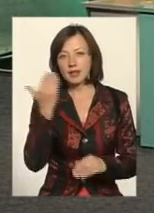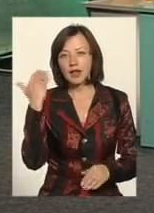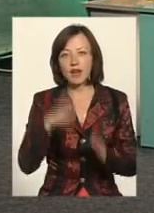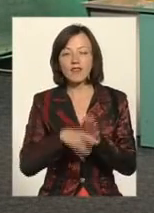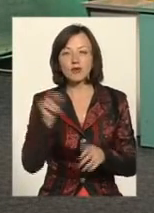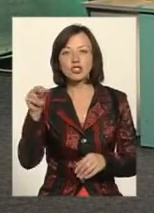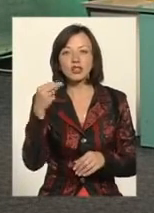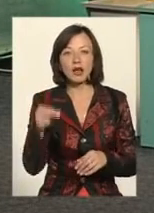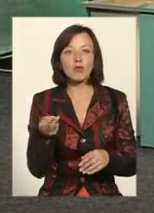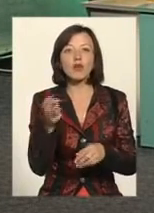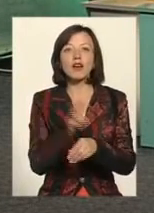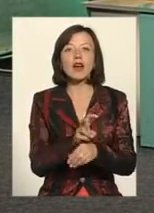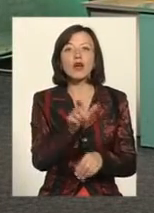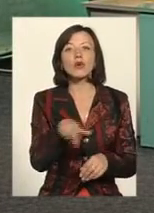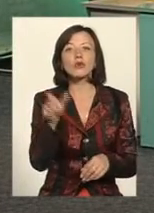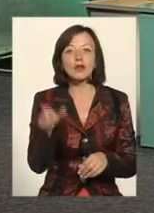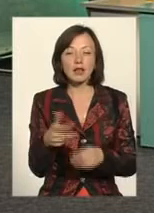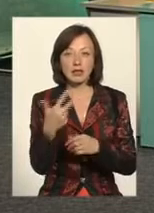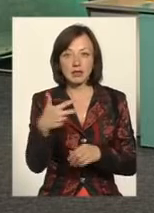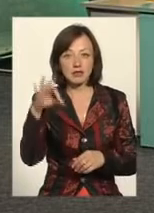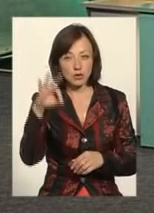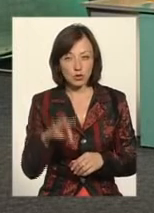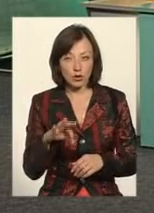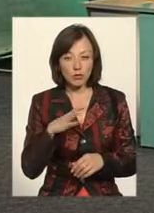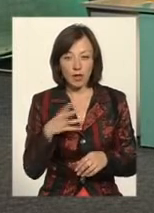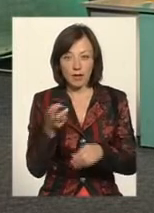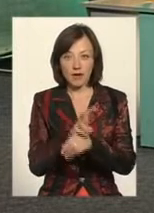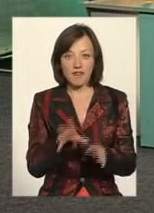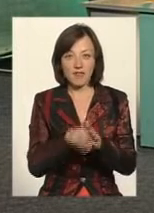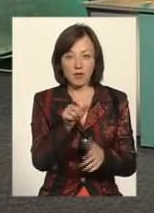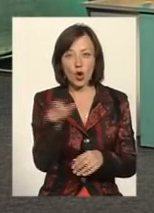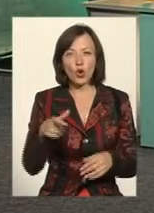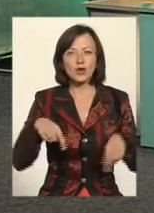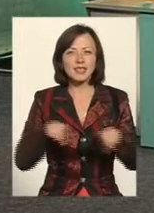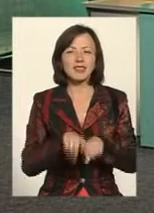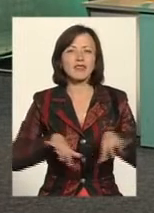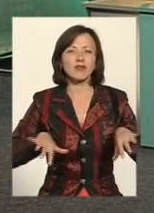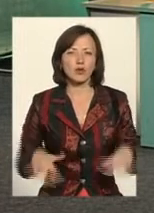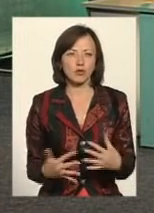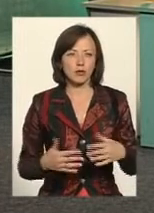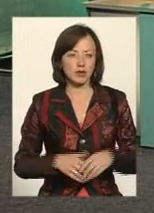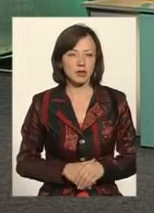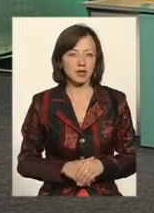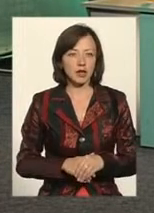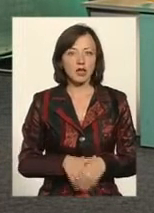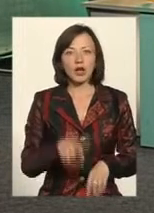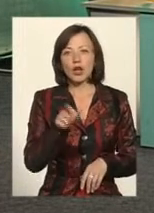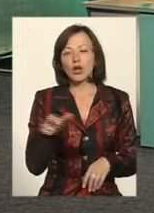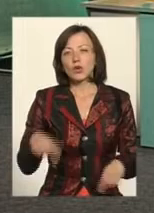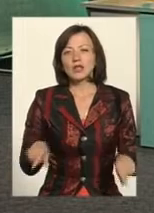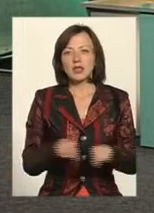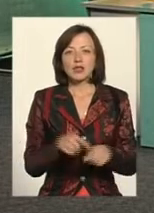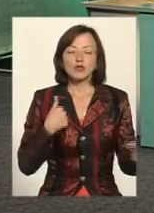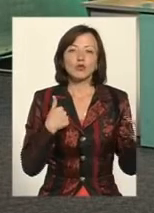буде третій Майдан? 30% явка виборів. Люди настільки вже від цього не прийшли. Так, ви дивіться, люди